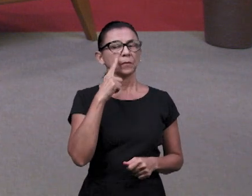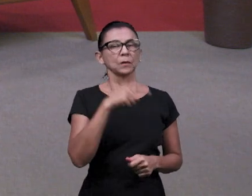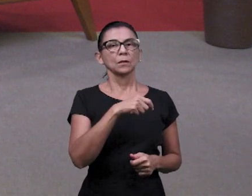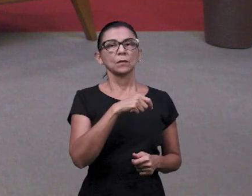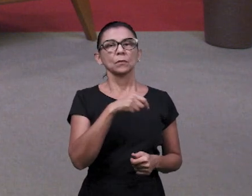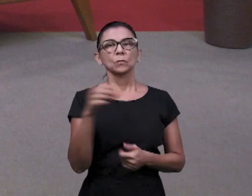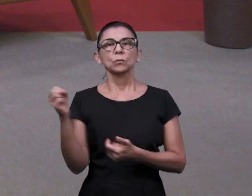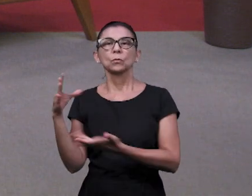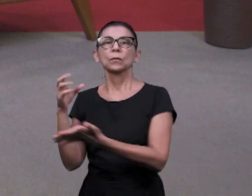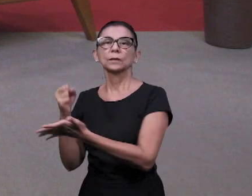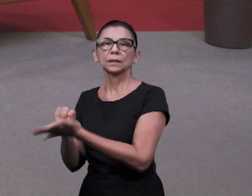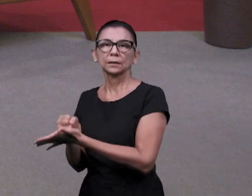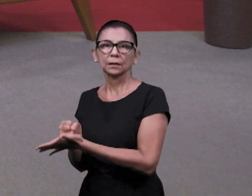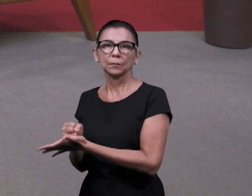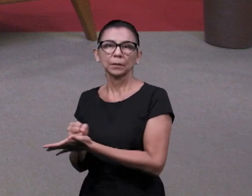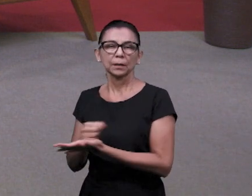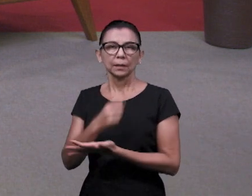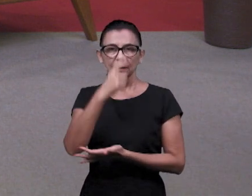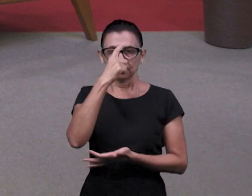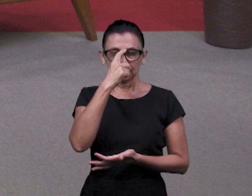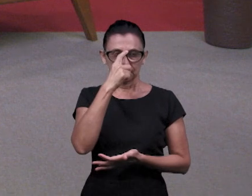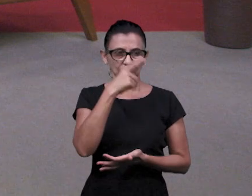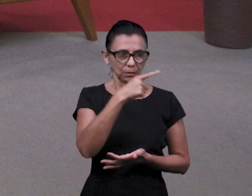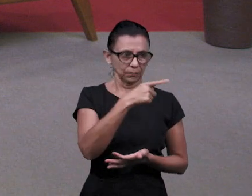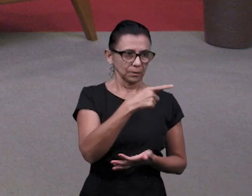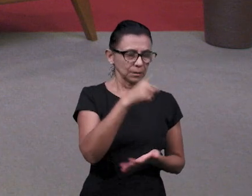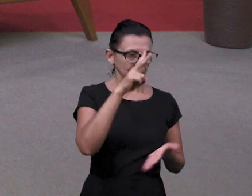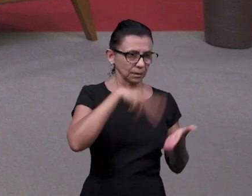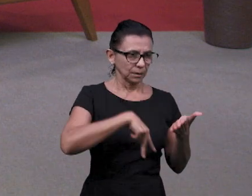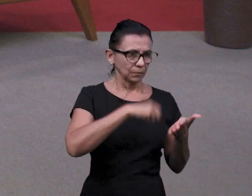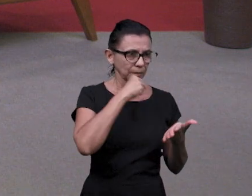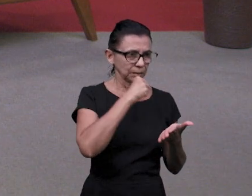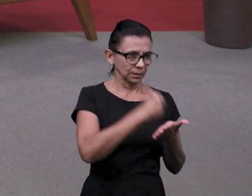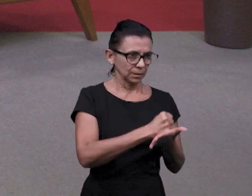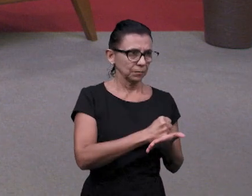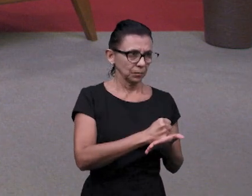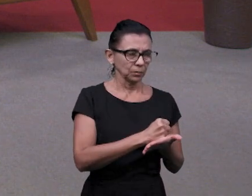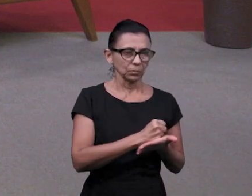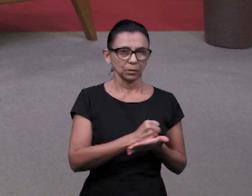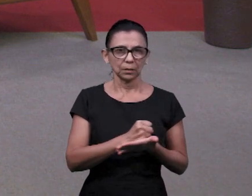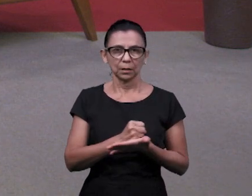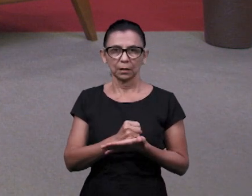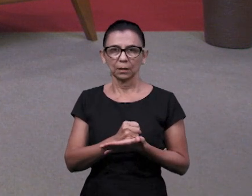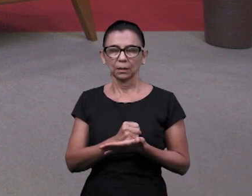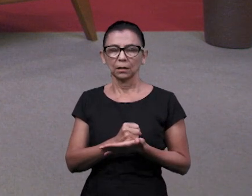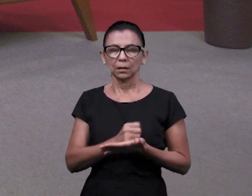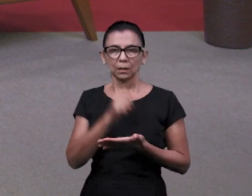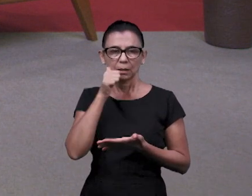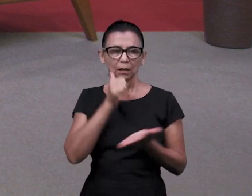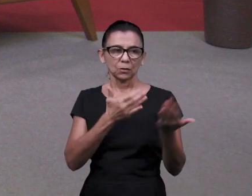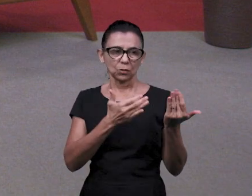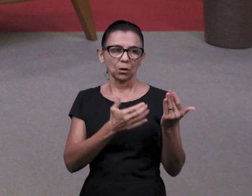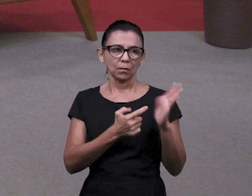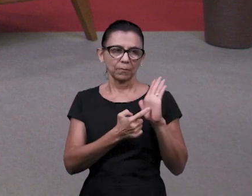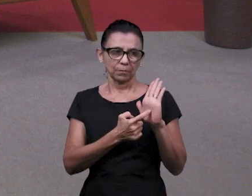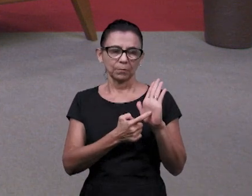qui est le Seigneur Jésus. On va voir au Nouveau Testament maintenant un texte que vous avez déjà lu ici, Daniel, le texte de l'Ancien